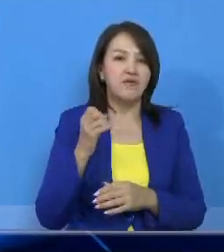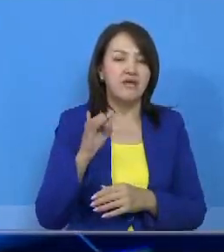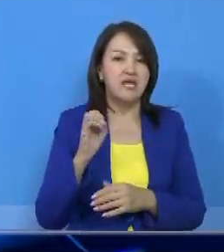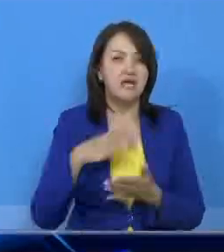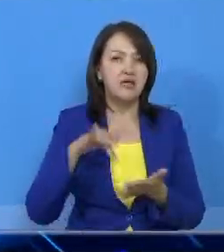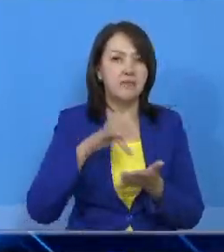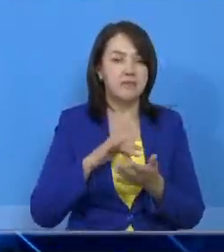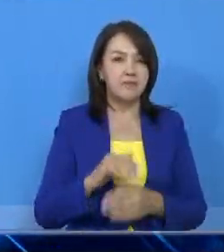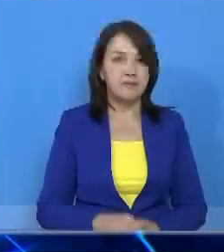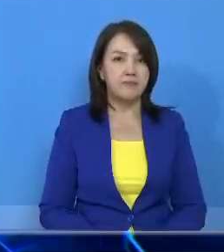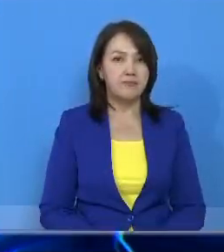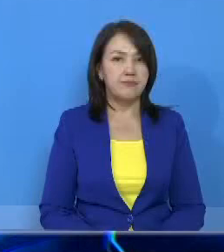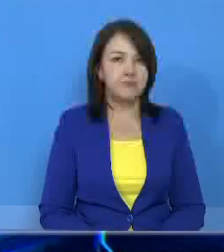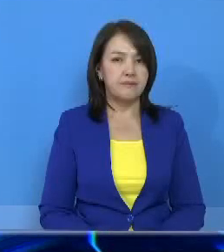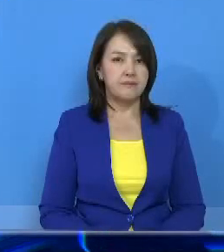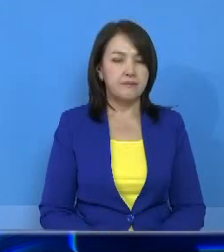Аравии.